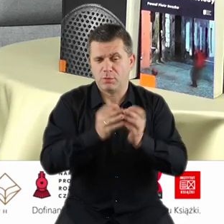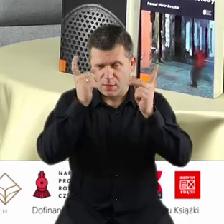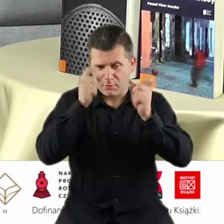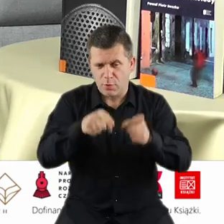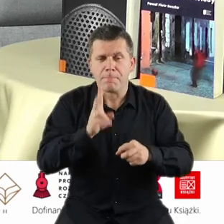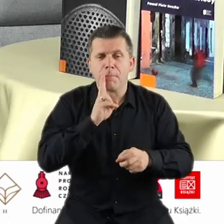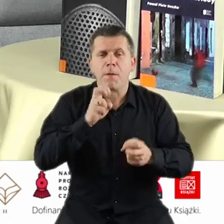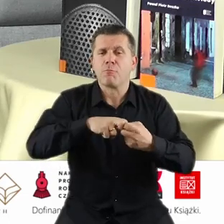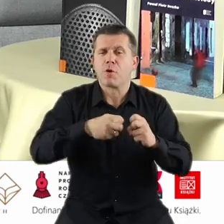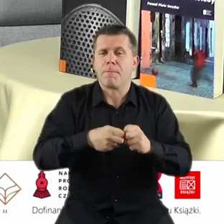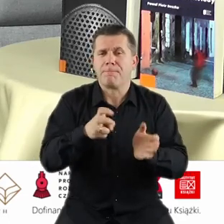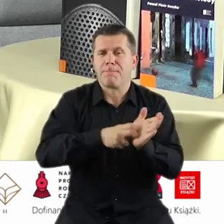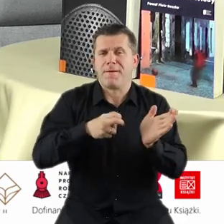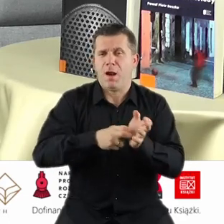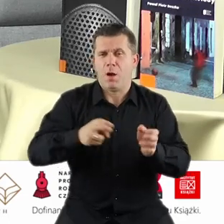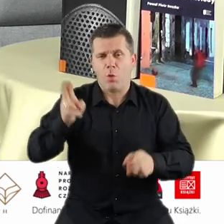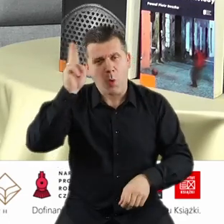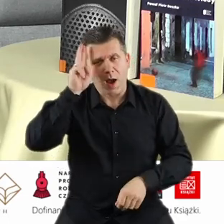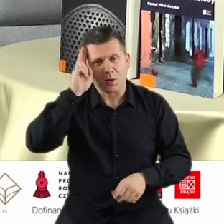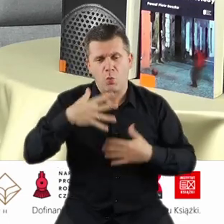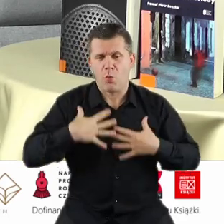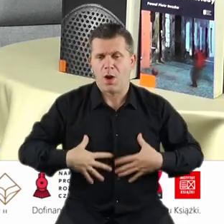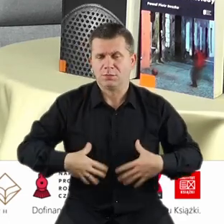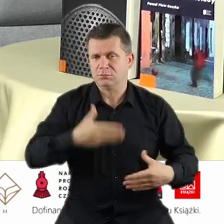dotyczy problemu braku łazienek.